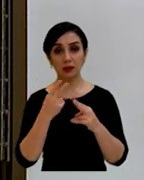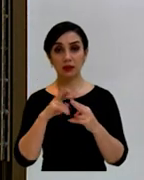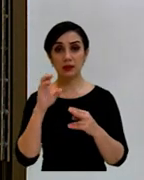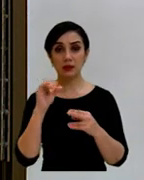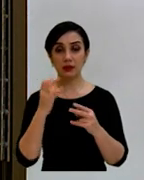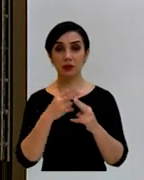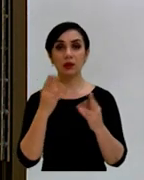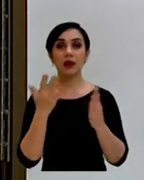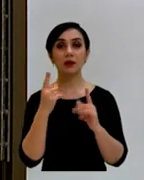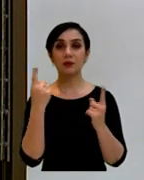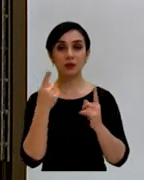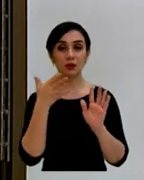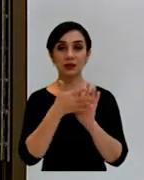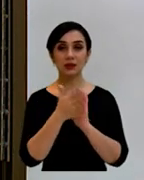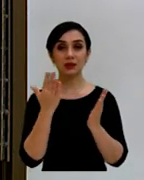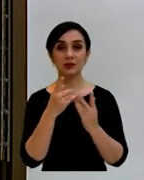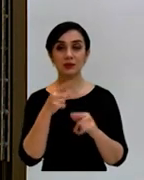sizga ko'proq ta'sir qildi?